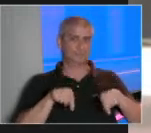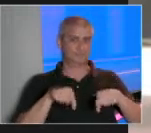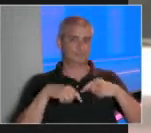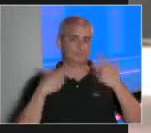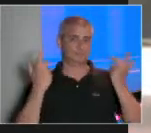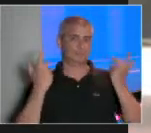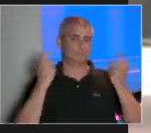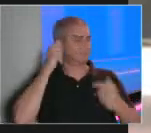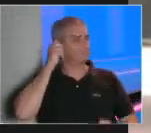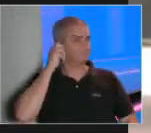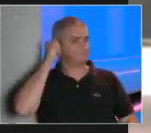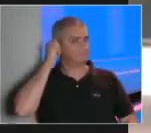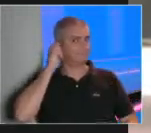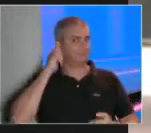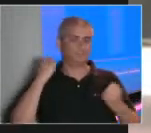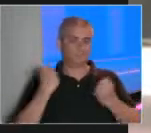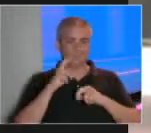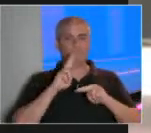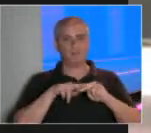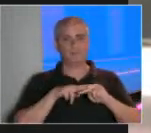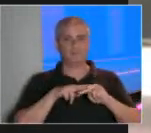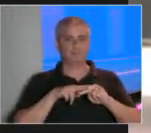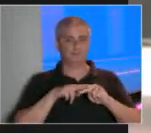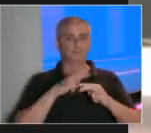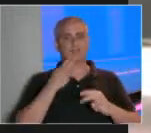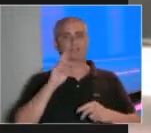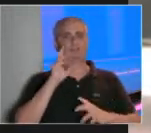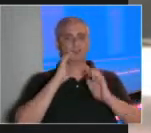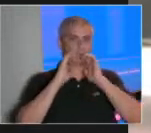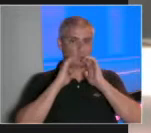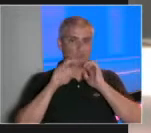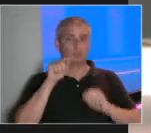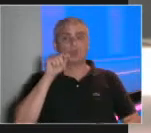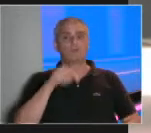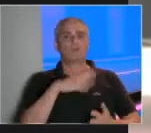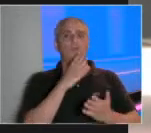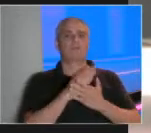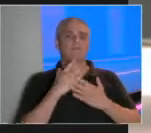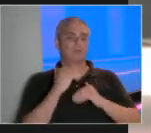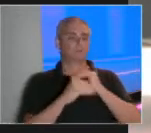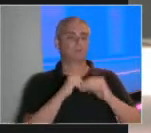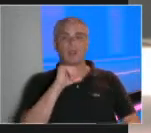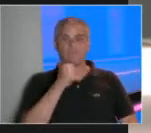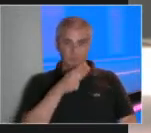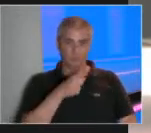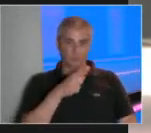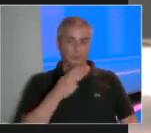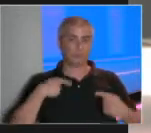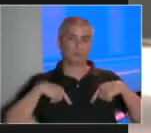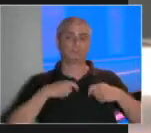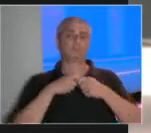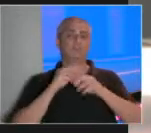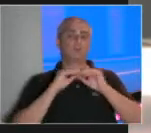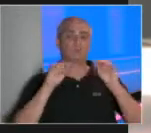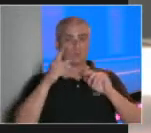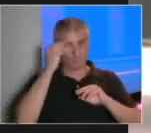לאיומים, ואחרי האיומים אנחנו מגיעים להצהרות בתקשורת, פה כבר מהשלב הראשון, יו"ר ארגון המורים